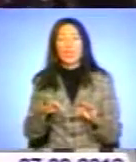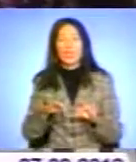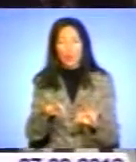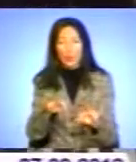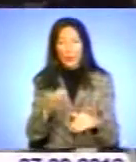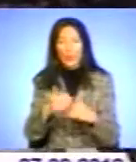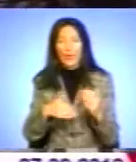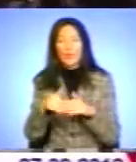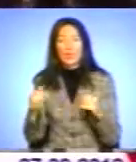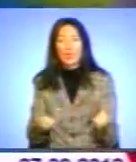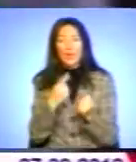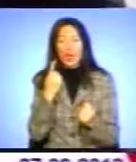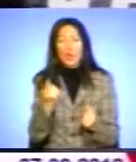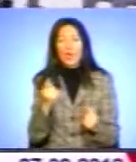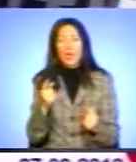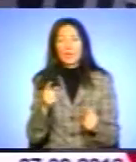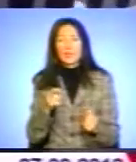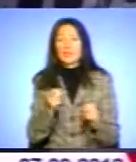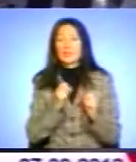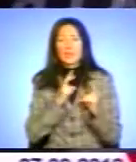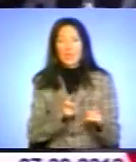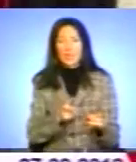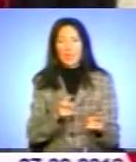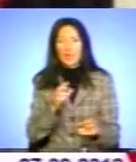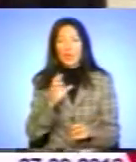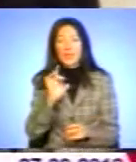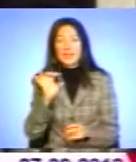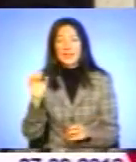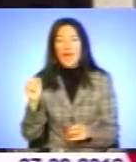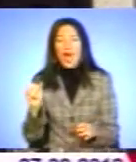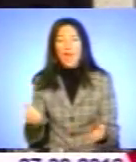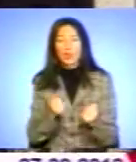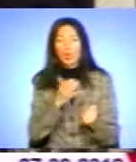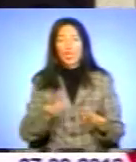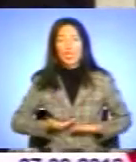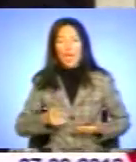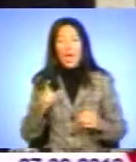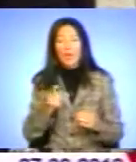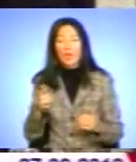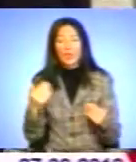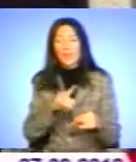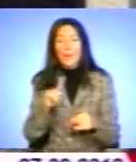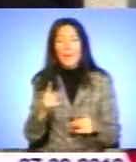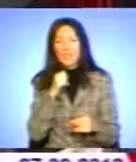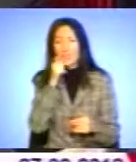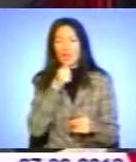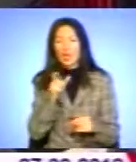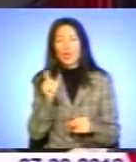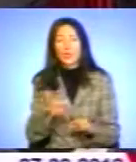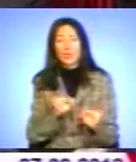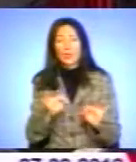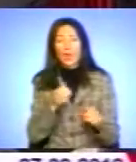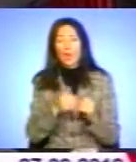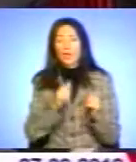Професія рятувальника – одна із найнебезпечніших. Руслан Сагаш рятує життя людей уже не перший рік. Чоловік розповідає, щоразу, коли